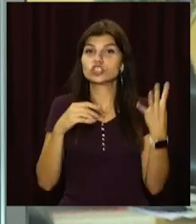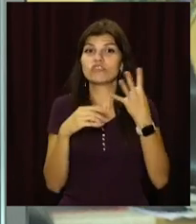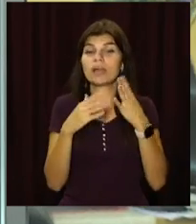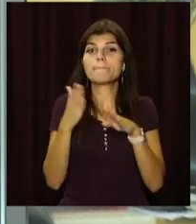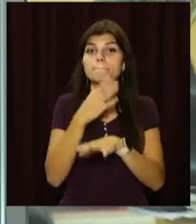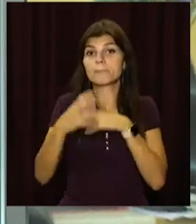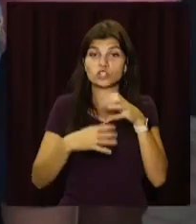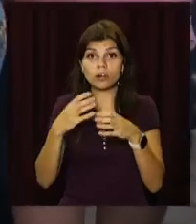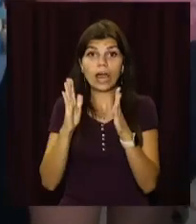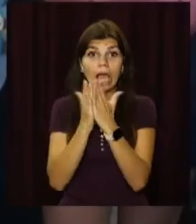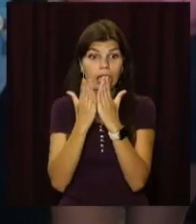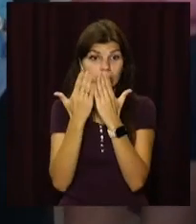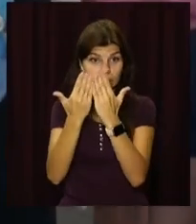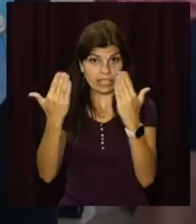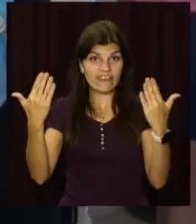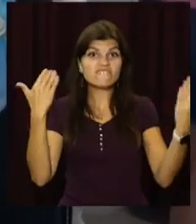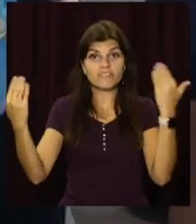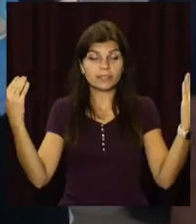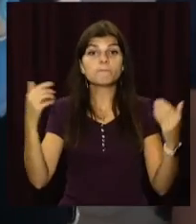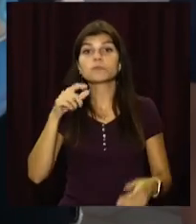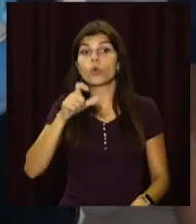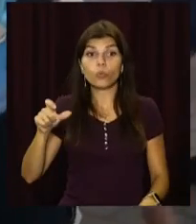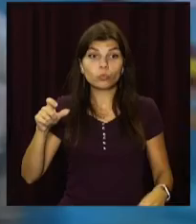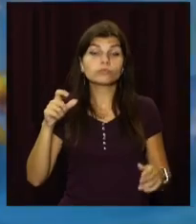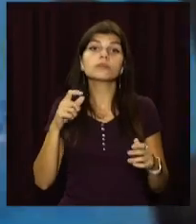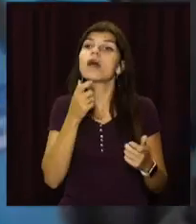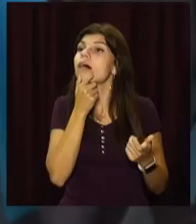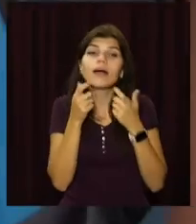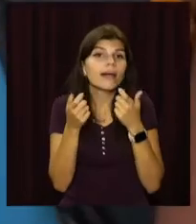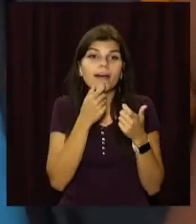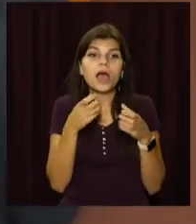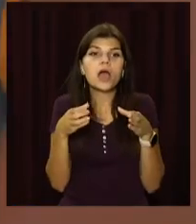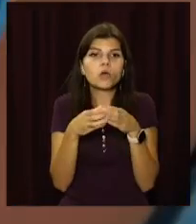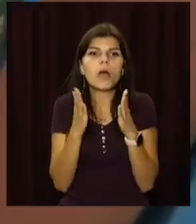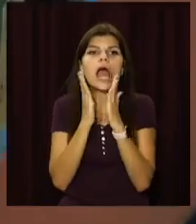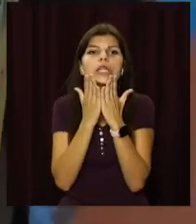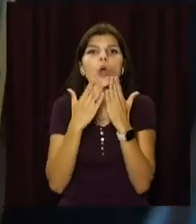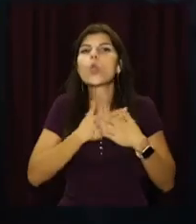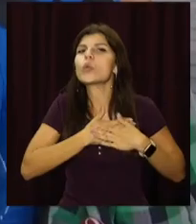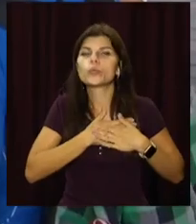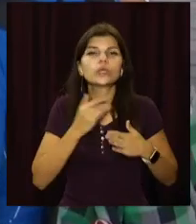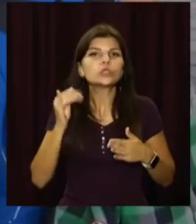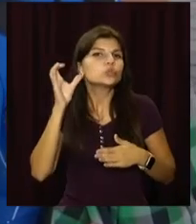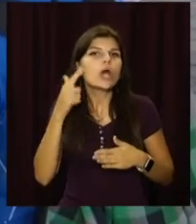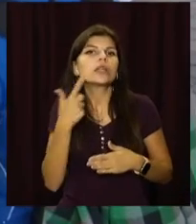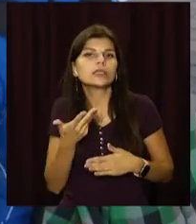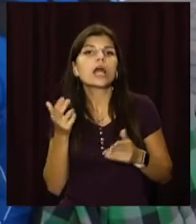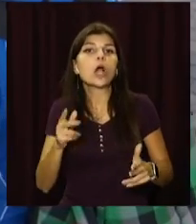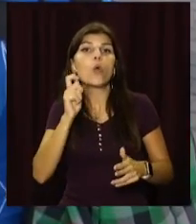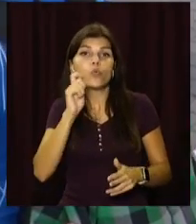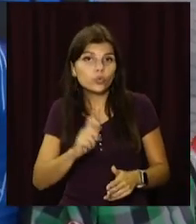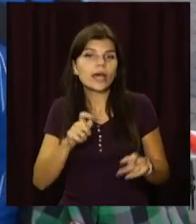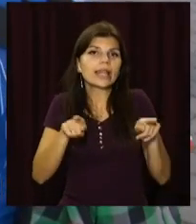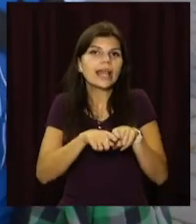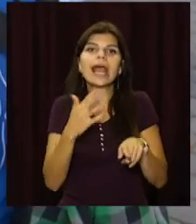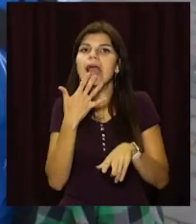міжнародний книжковий фестиваль «Bookspace». Дніпряни та гості міста насолоджуватимуться компанією книголюбів та слухатимуть лекції як українських,